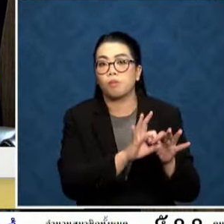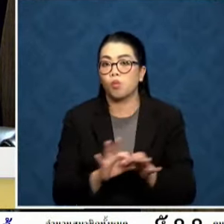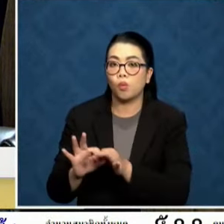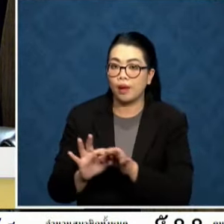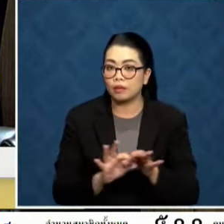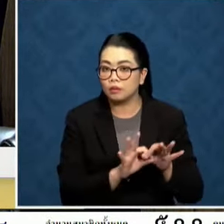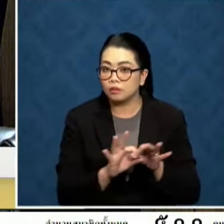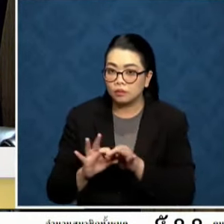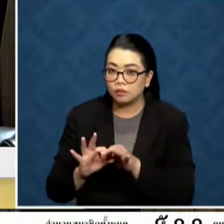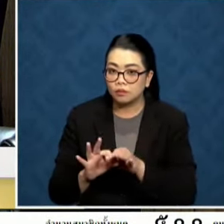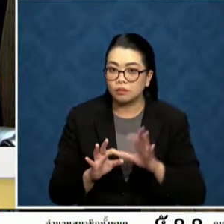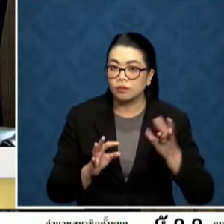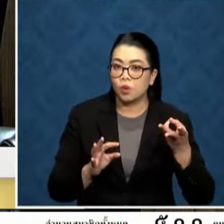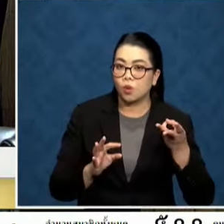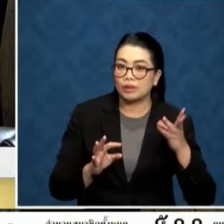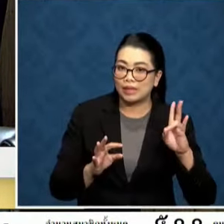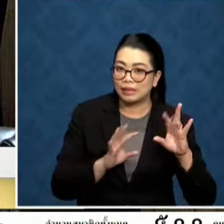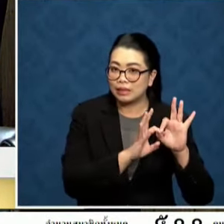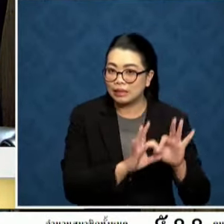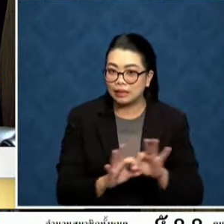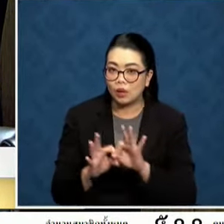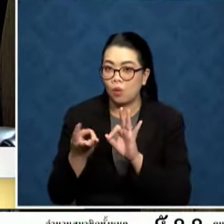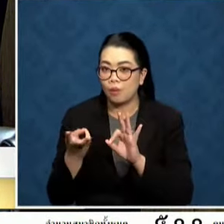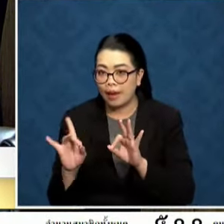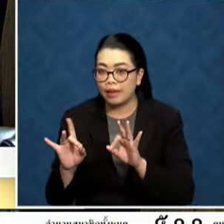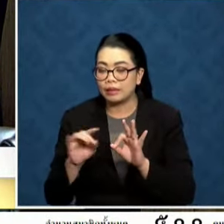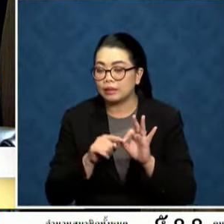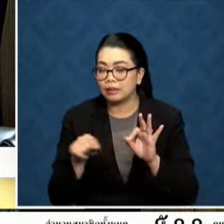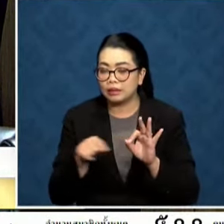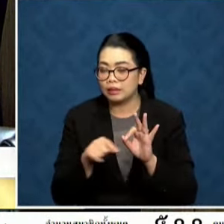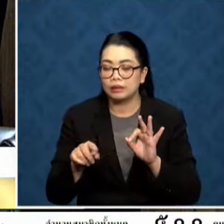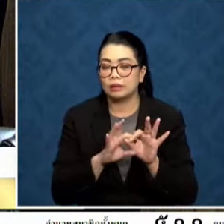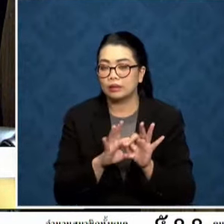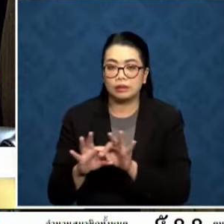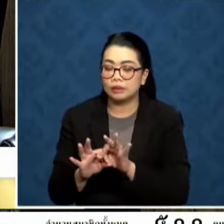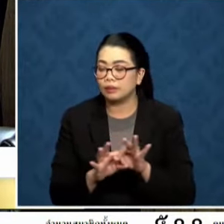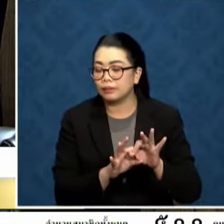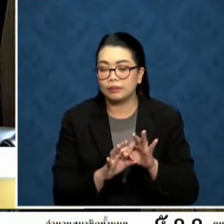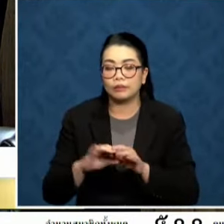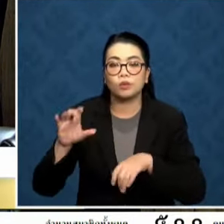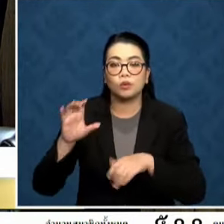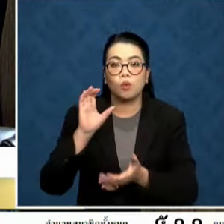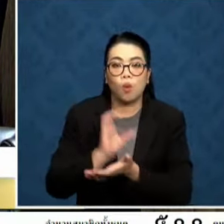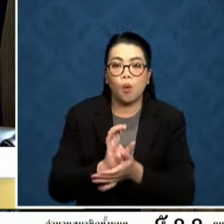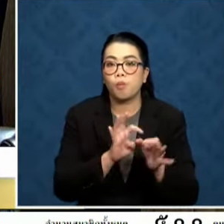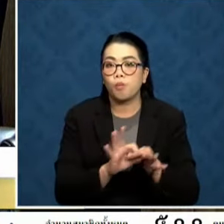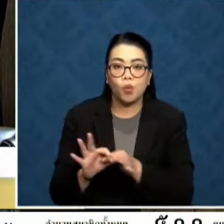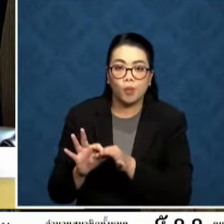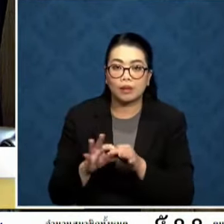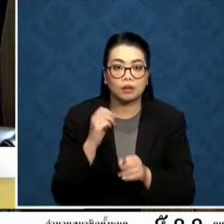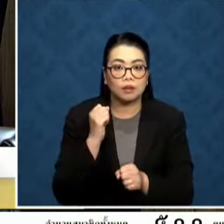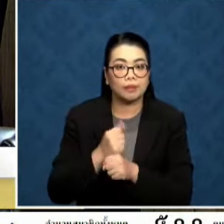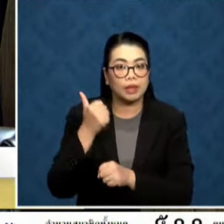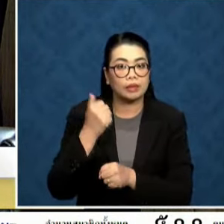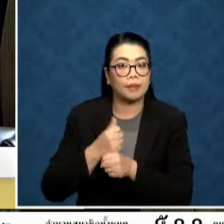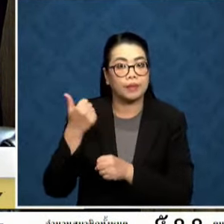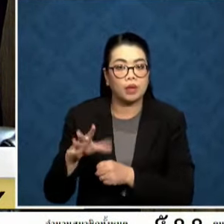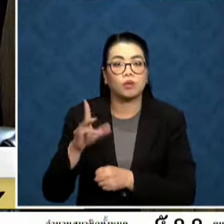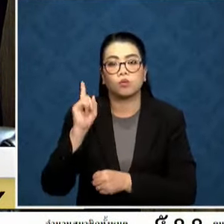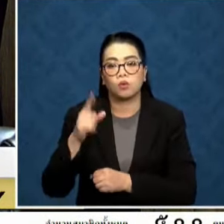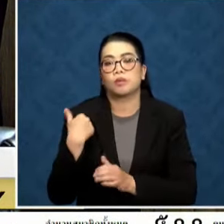หรือไม่นะคะในเมื่อมาตรา 21ของพรบวินัยการคลังก็บอกว่าการจัดงบเพิ่มเติมเนี่ยจะทำได้เมื่อมีเหตุ